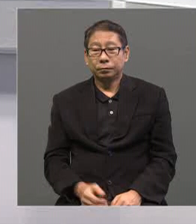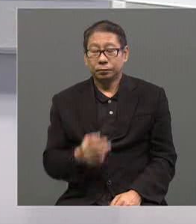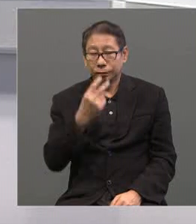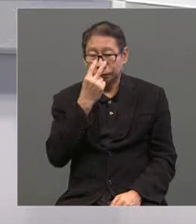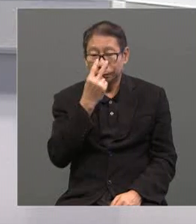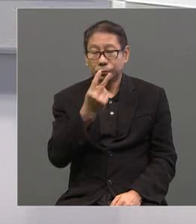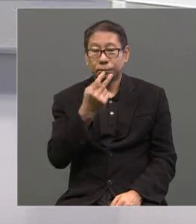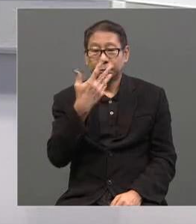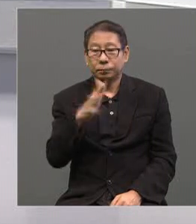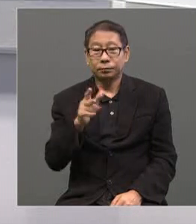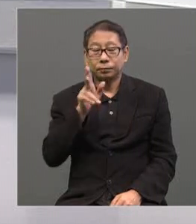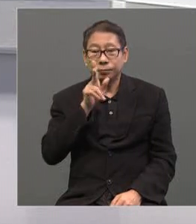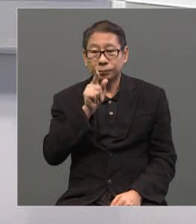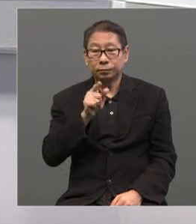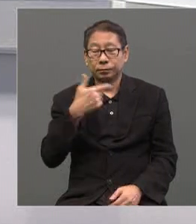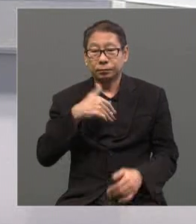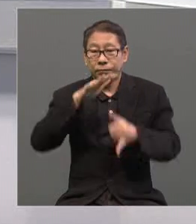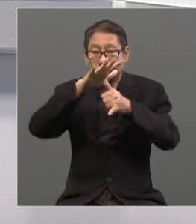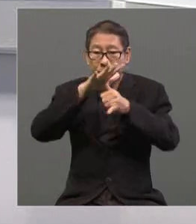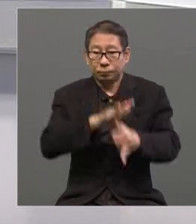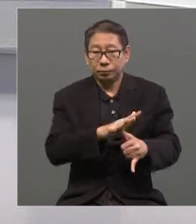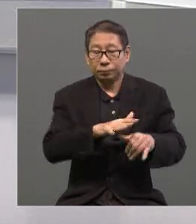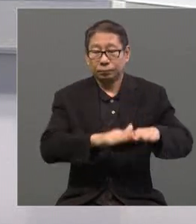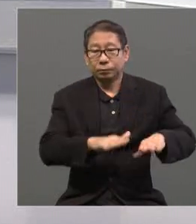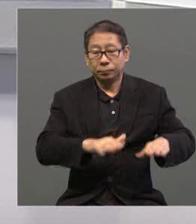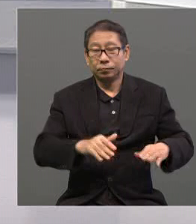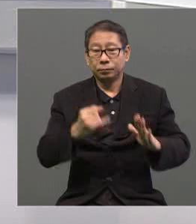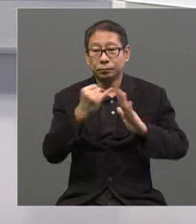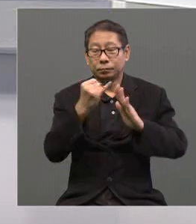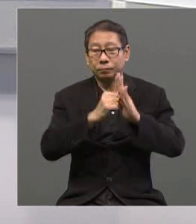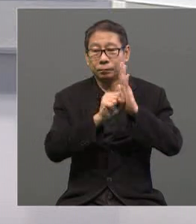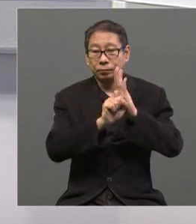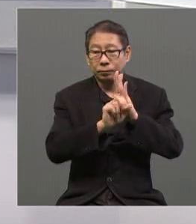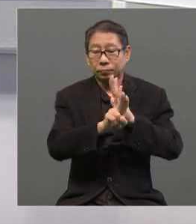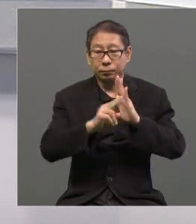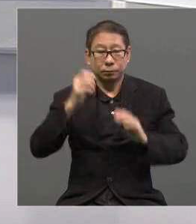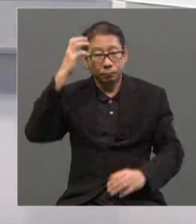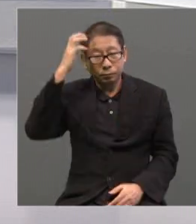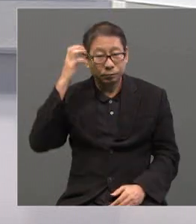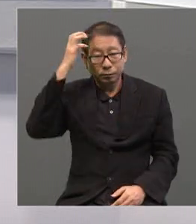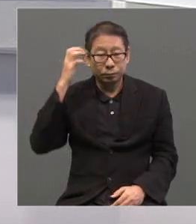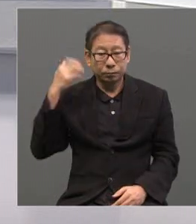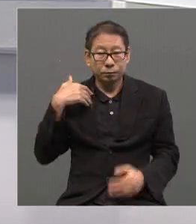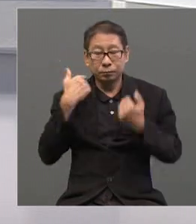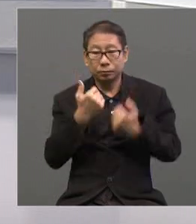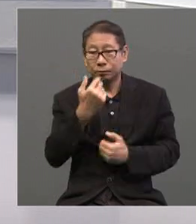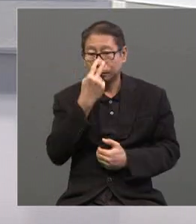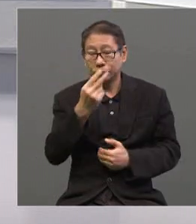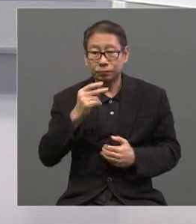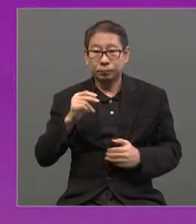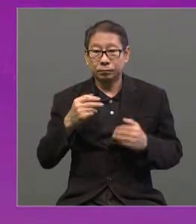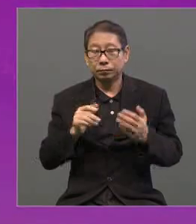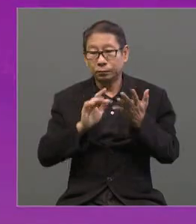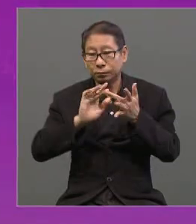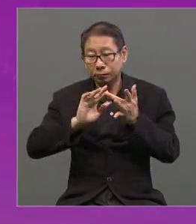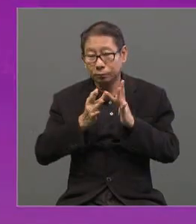ส่วนความคืบหน้ากรณีที่มีการทารุณกรรมเด็กในสถานสงเคราะห์ที่สระบุรีนะครับตามภาพที่ปรากฏในสื่อโซเชียลจ